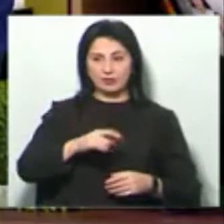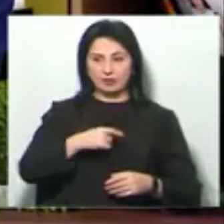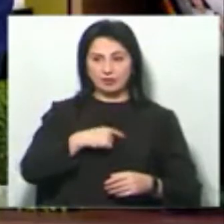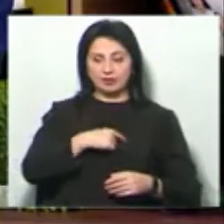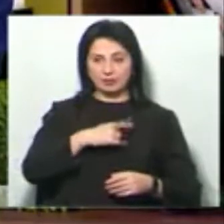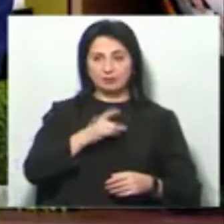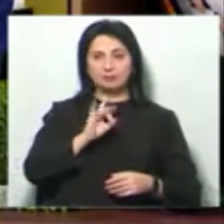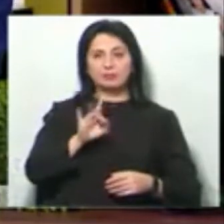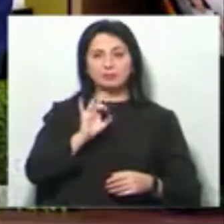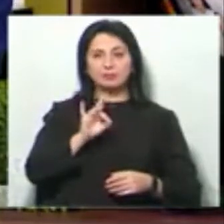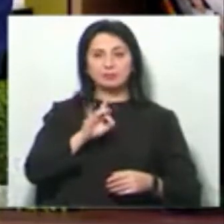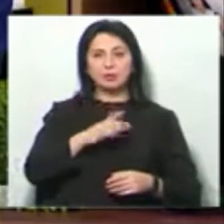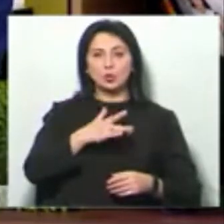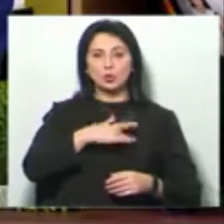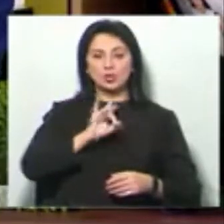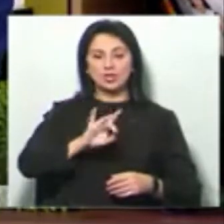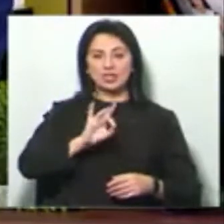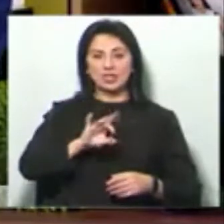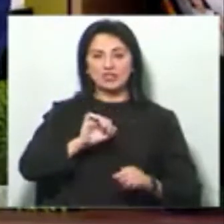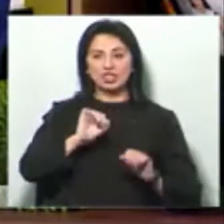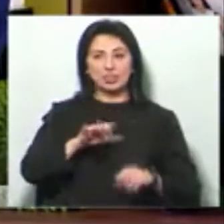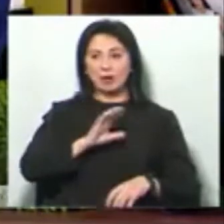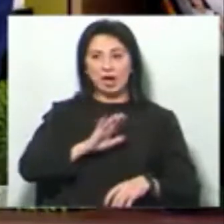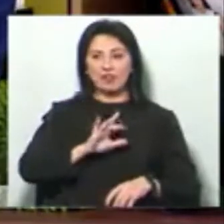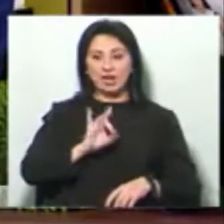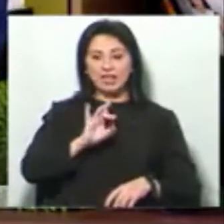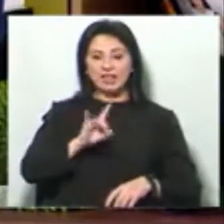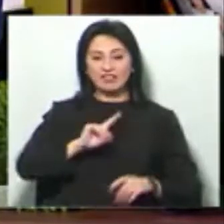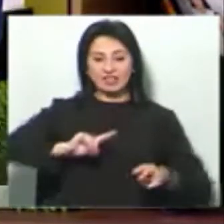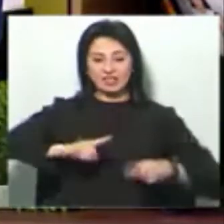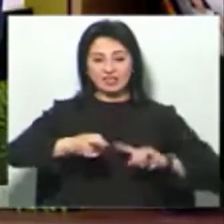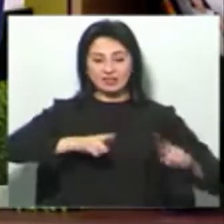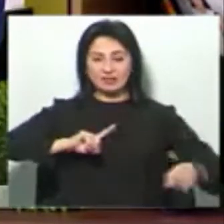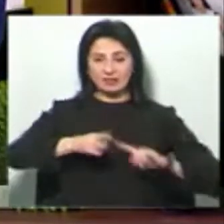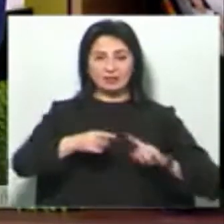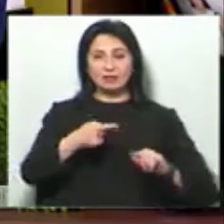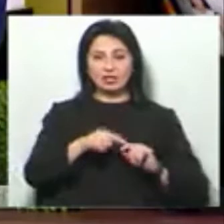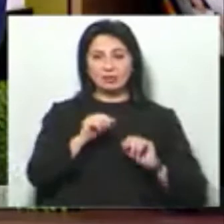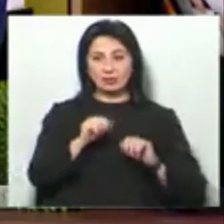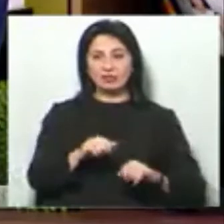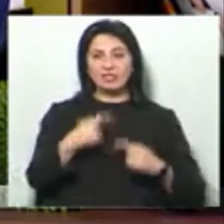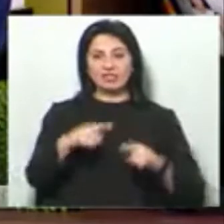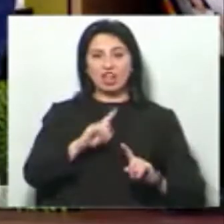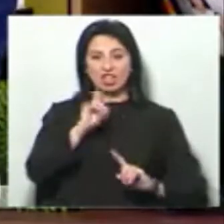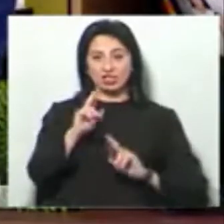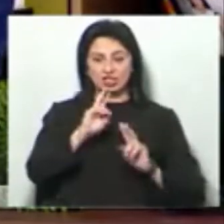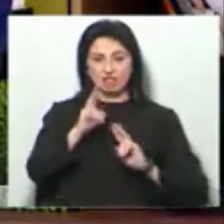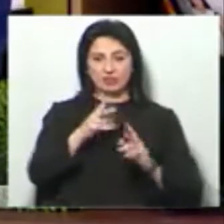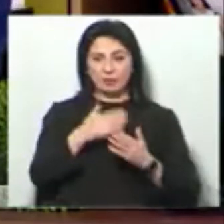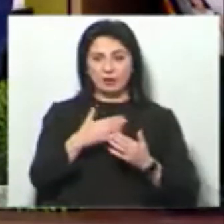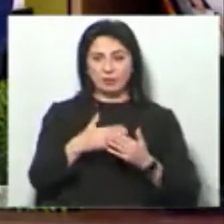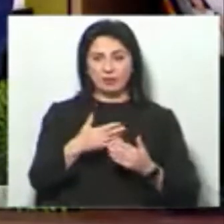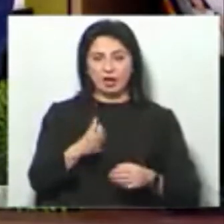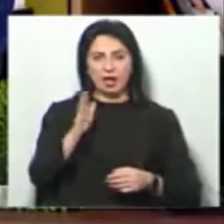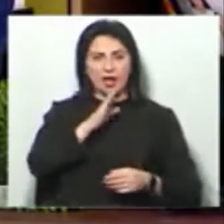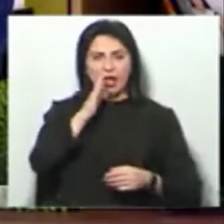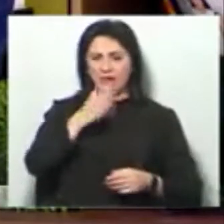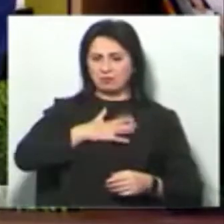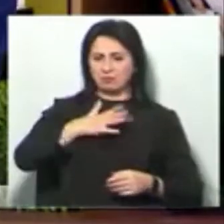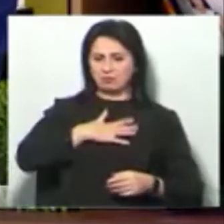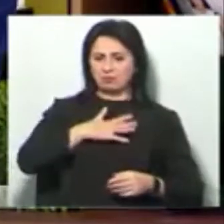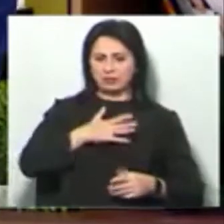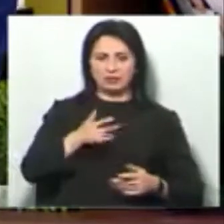stenocardianu, gulist chiuli, cele bari, cu stiuli cam hatul, dar s-a chiuli cu ane spațiu, s-a dat hair su cuvânt, s-a băut, s-a dat